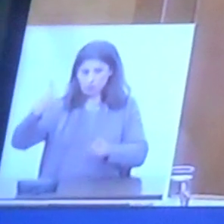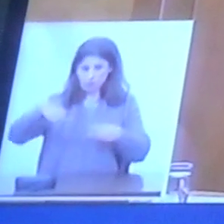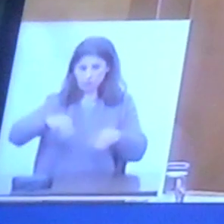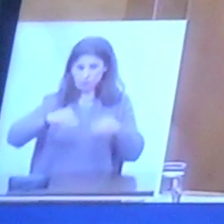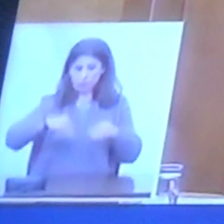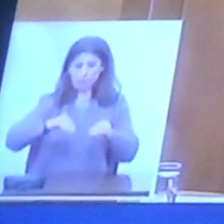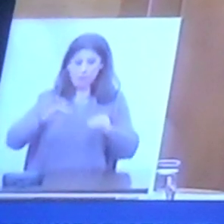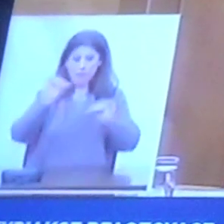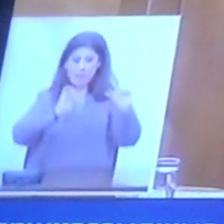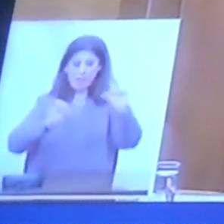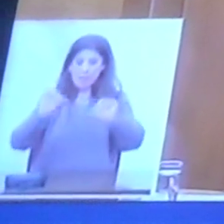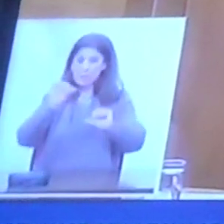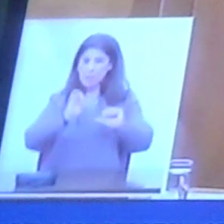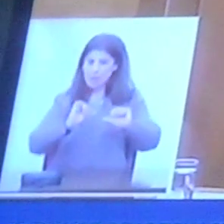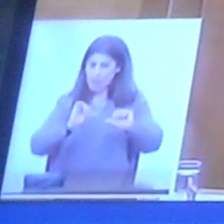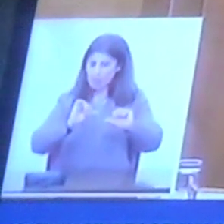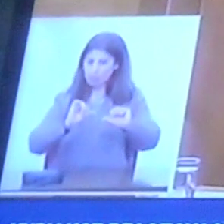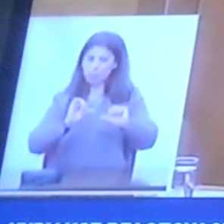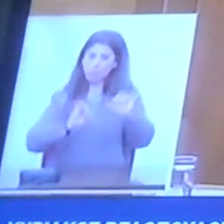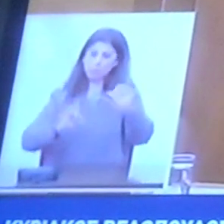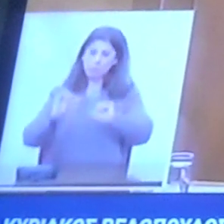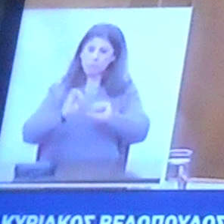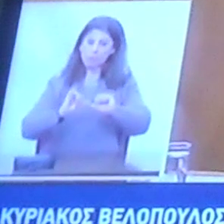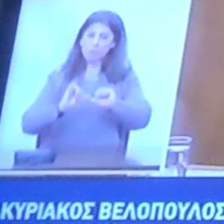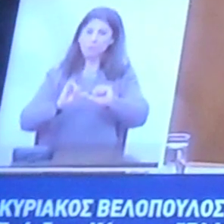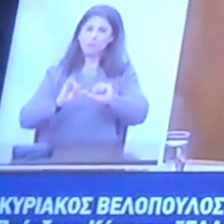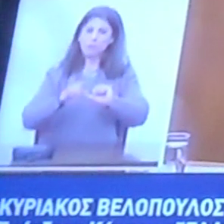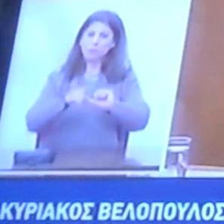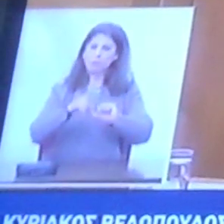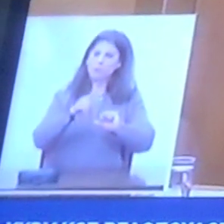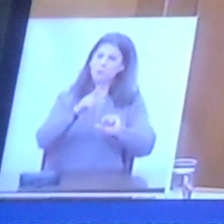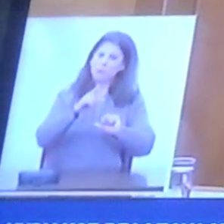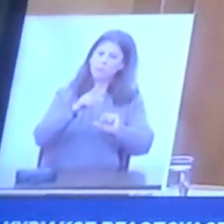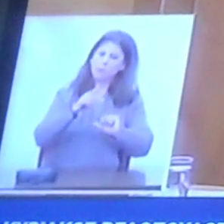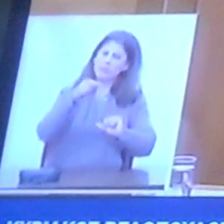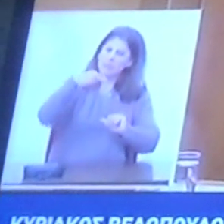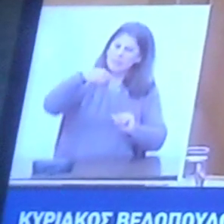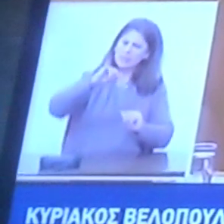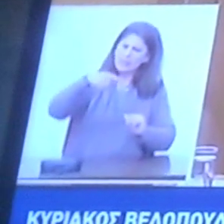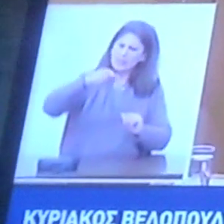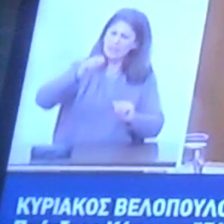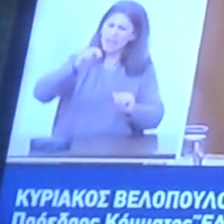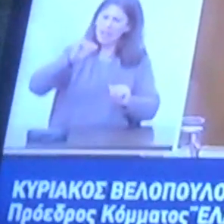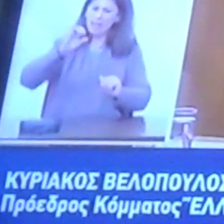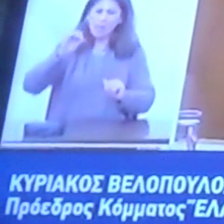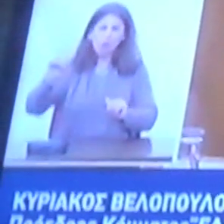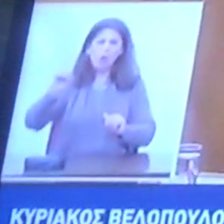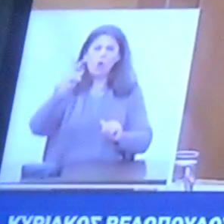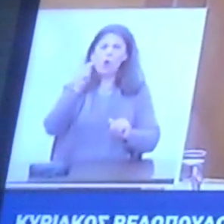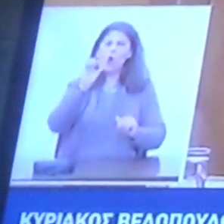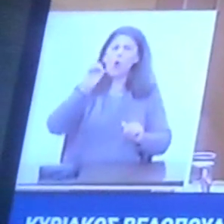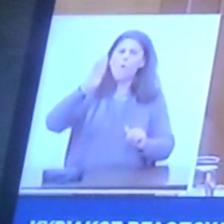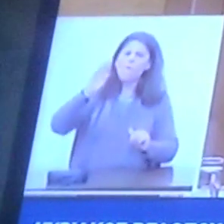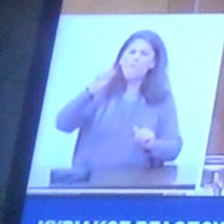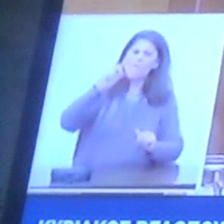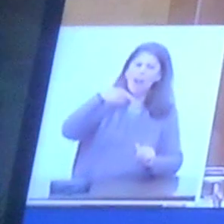χημικών μετάλλων και διαφόρων επεξεργασμένων αερίων σε χώρες, τιτάνιο, αλουμίνιο, έτσι, που νικέλιο, κοβάλτιο, λίθιο